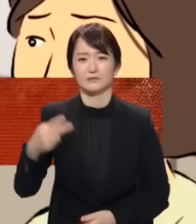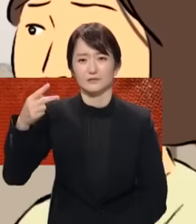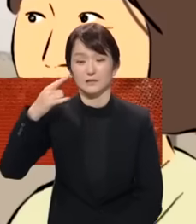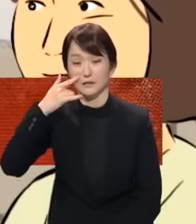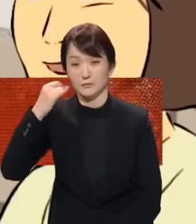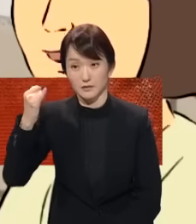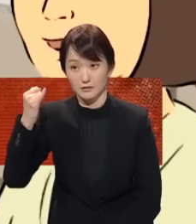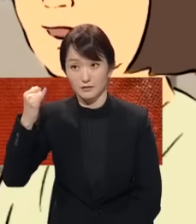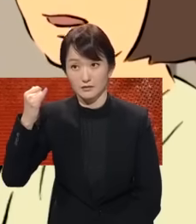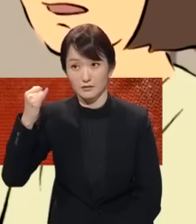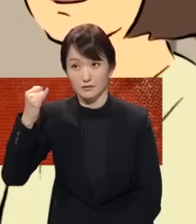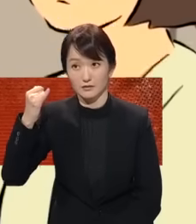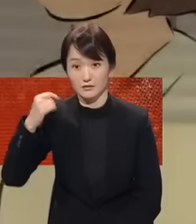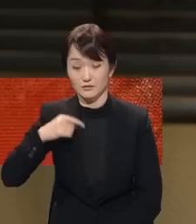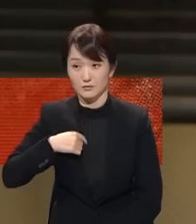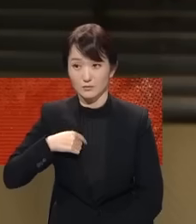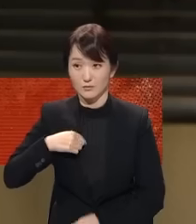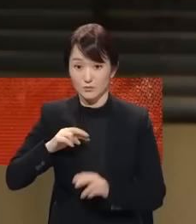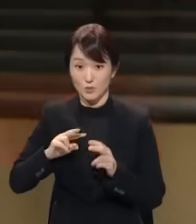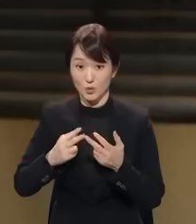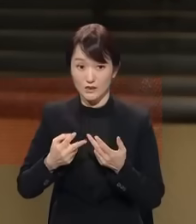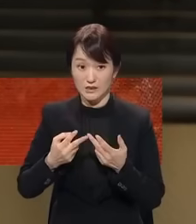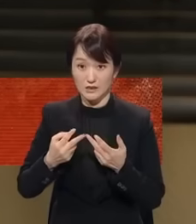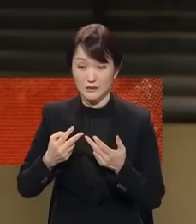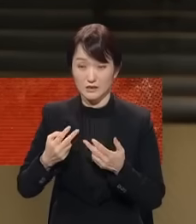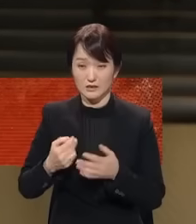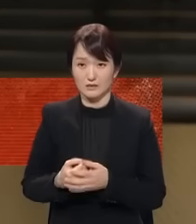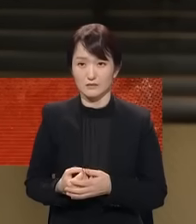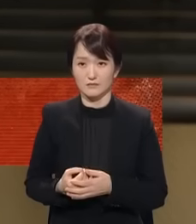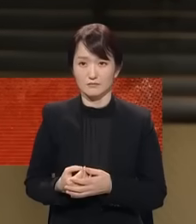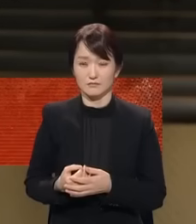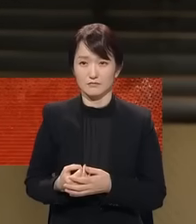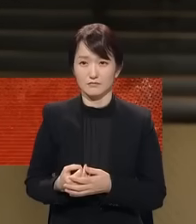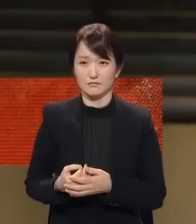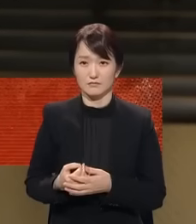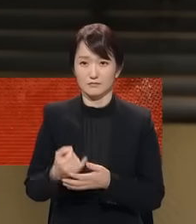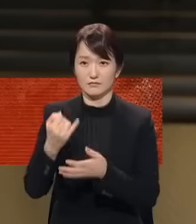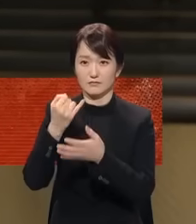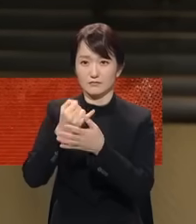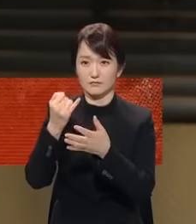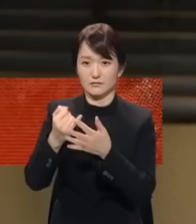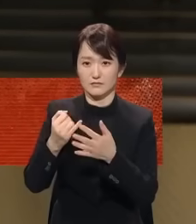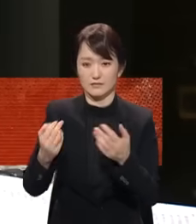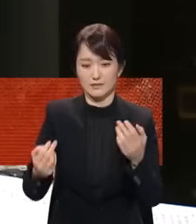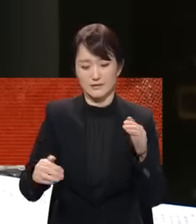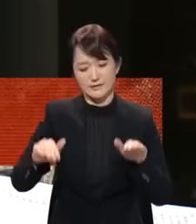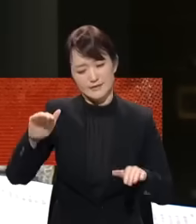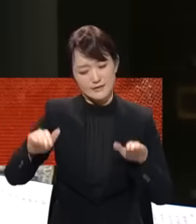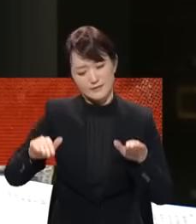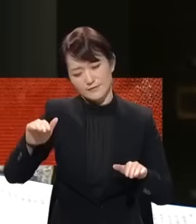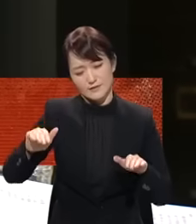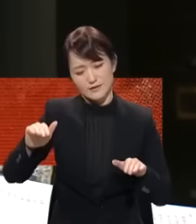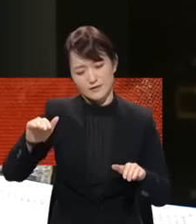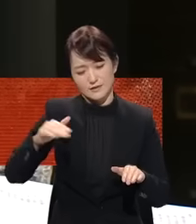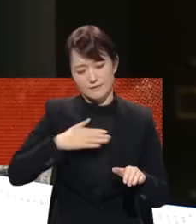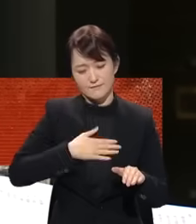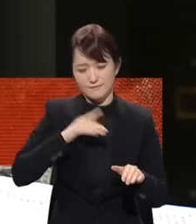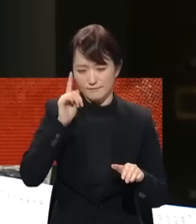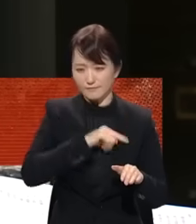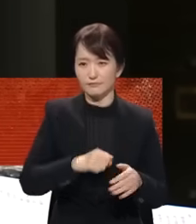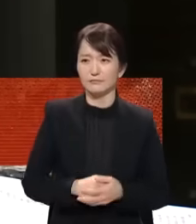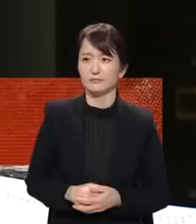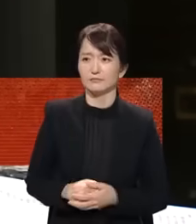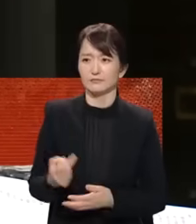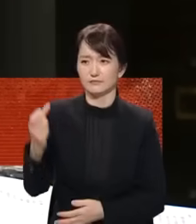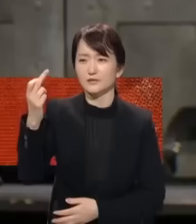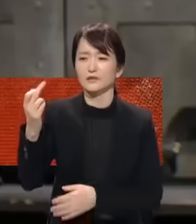시어머니가 본인도 좀 차별하니까 형님하고 기분이 안 좋았다고 합니다. 아니 그 지열이네 형님이 어쨌길래요?